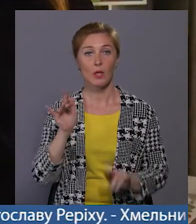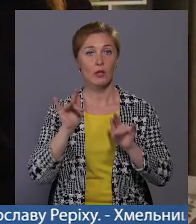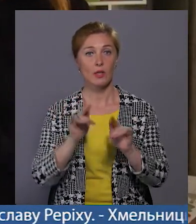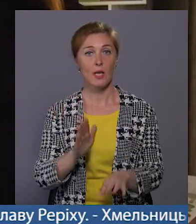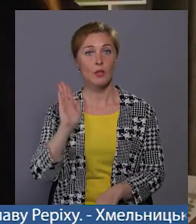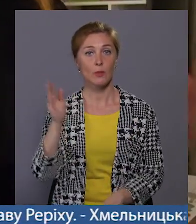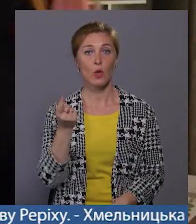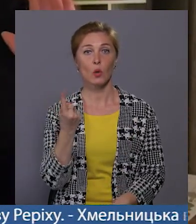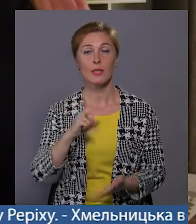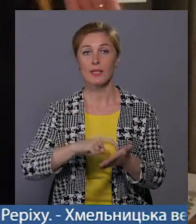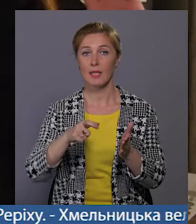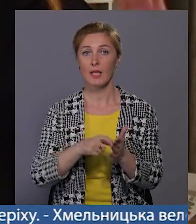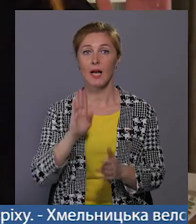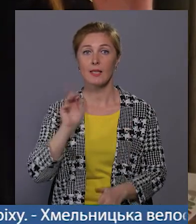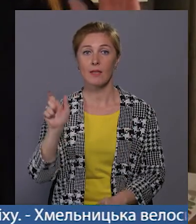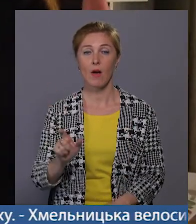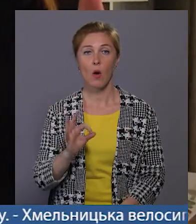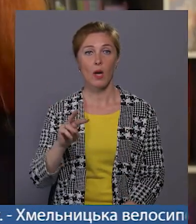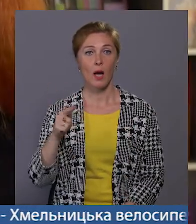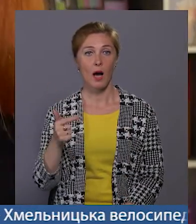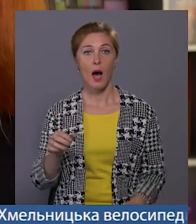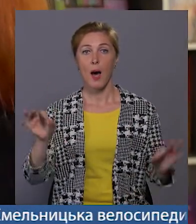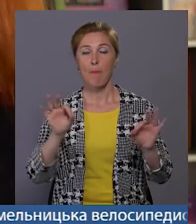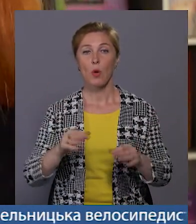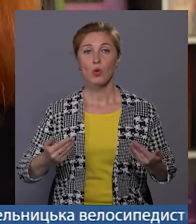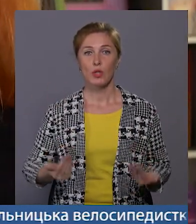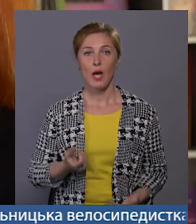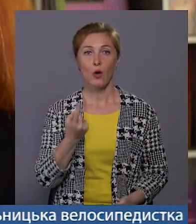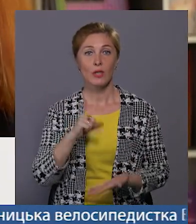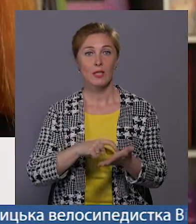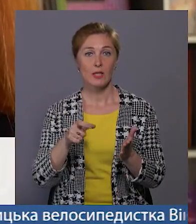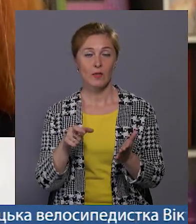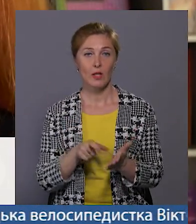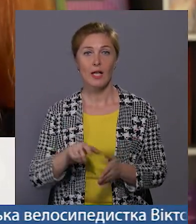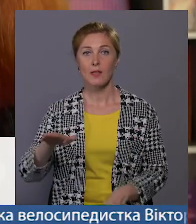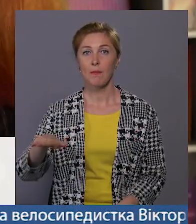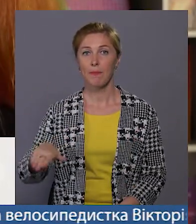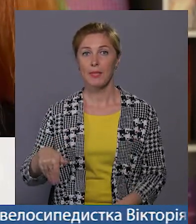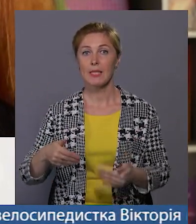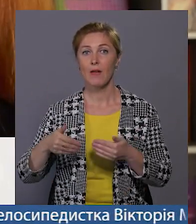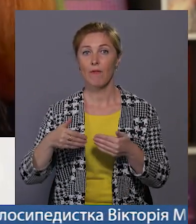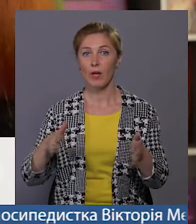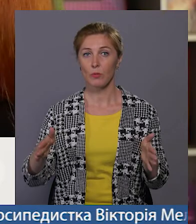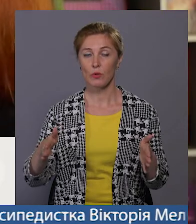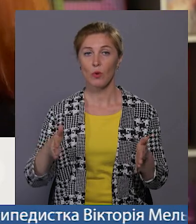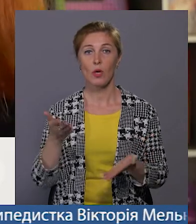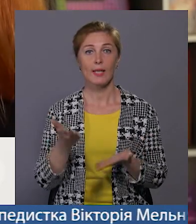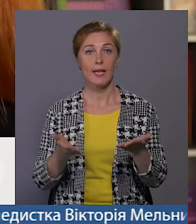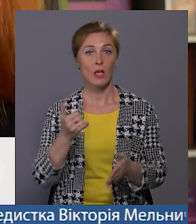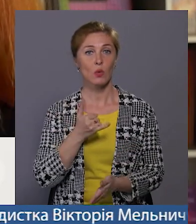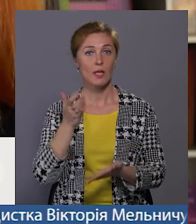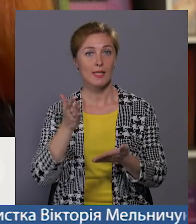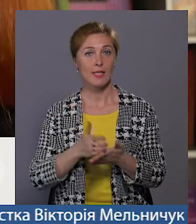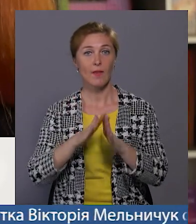і 11-класниця Ольга Чорнобай. Про життя 11-класників після випуску, які в нас є